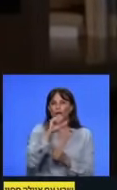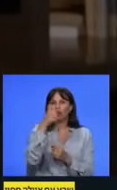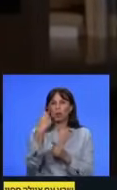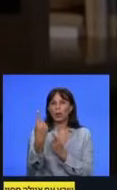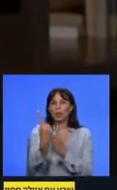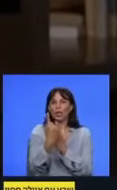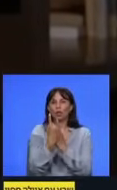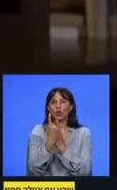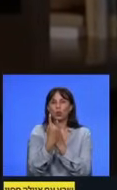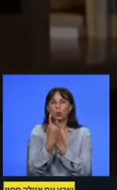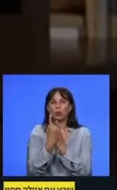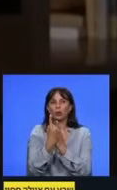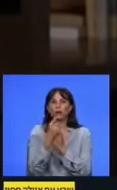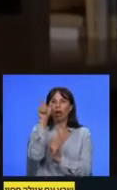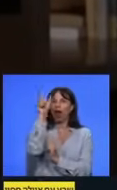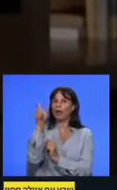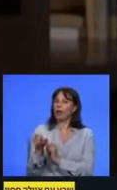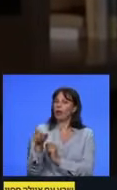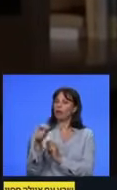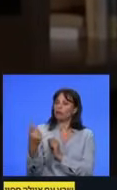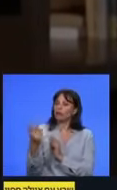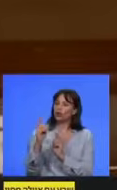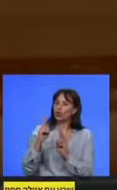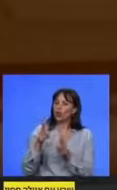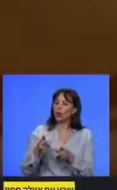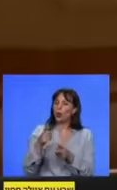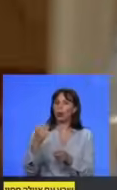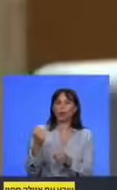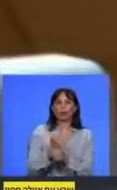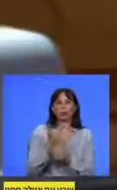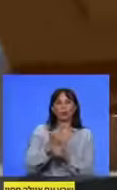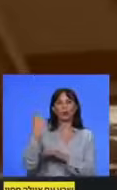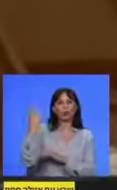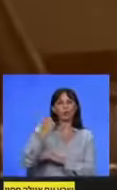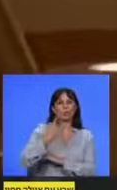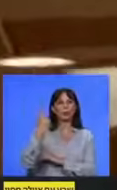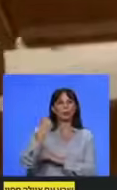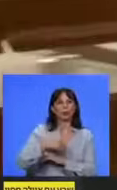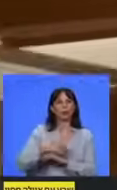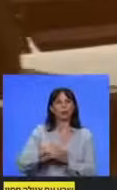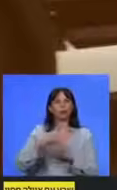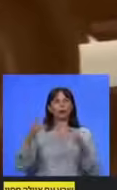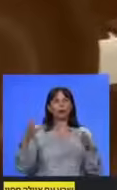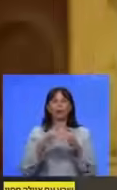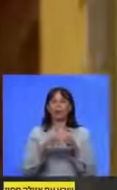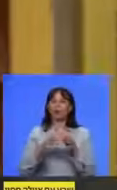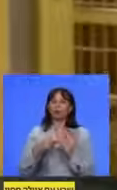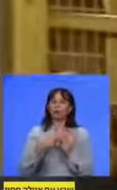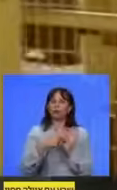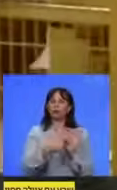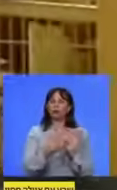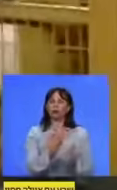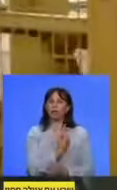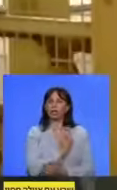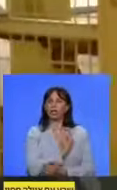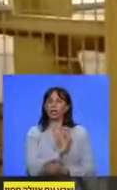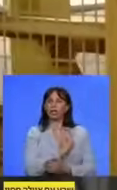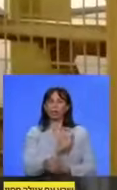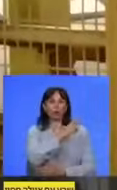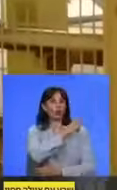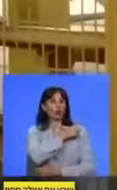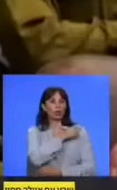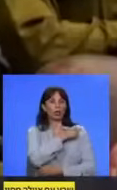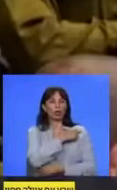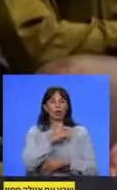להשיג, מחפשים את האדם שיכול להגיע ולבצע את המשימה. באוגדה הוא מציג את עצמו כקצין מיחידה מיוחדת, שזה